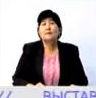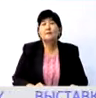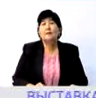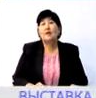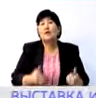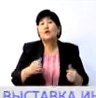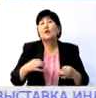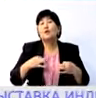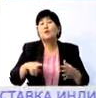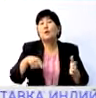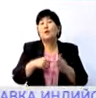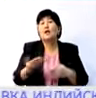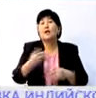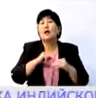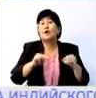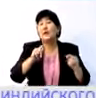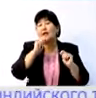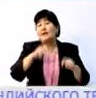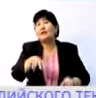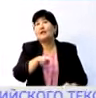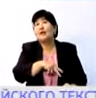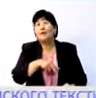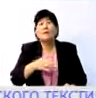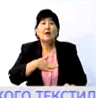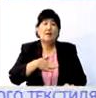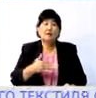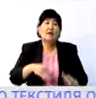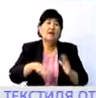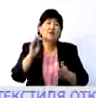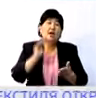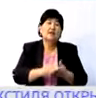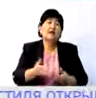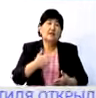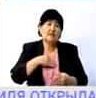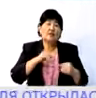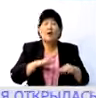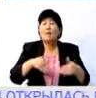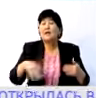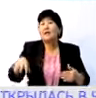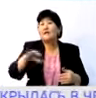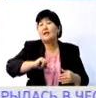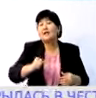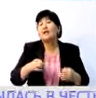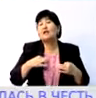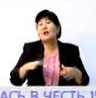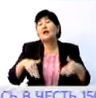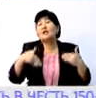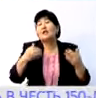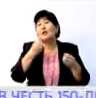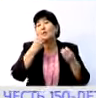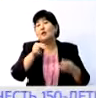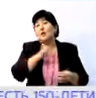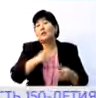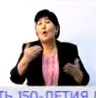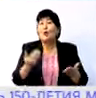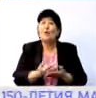В честь юбилея города нас, учителей, награждают медалями. Мы благодарны за высокую оценку нашего труда. Поздравляю всех коллег с праздником. Желаю плодотворной работы